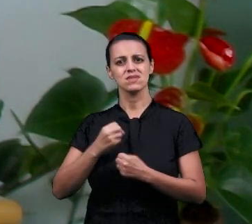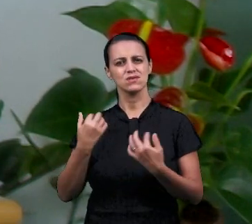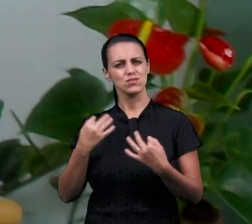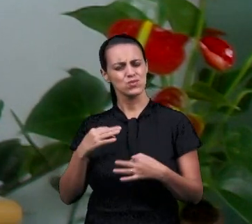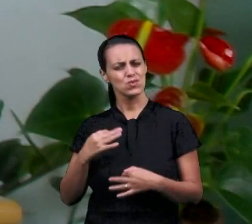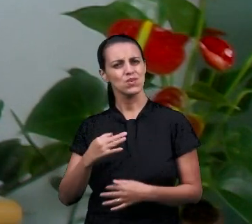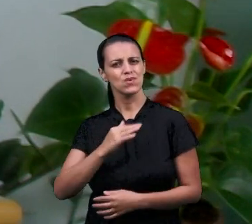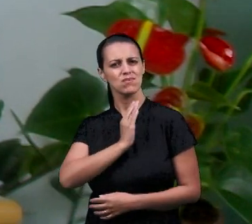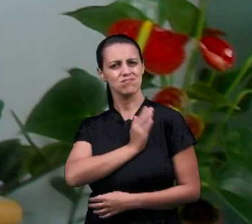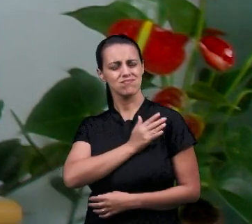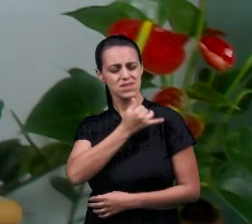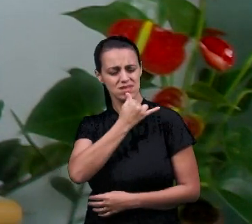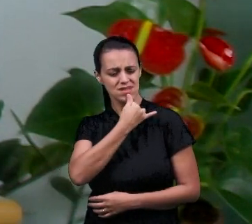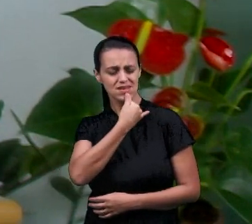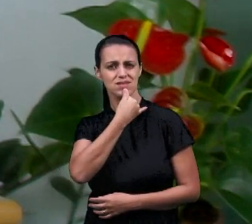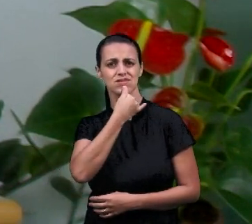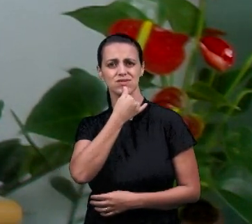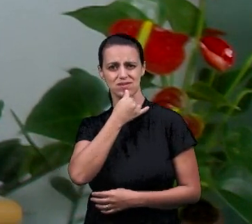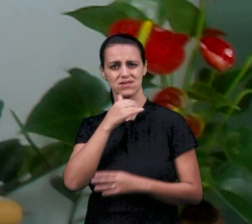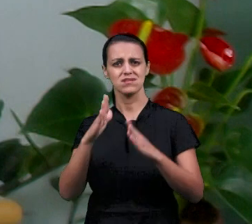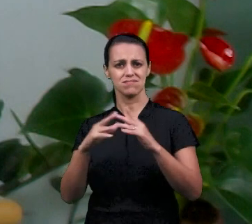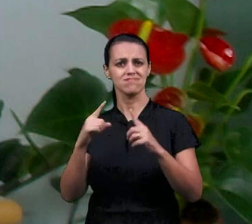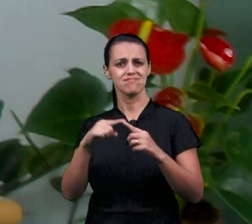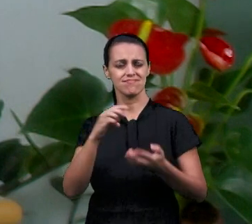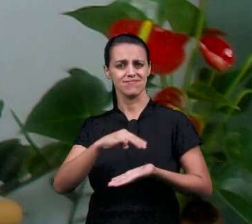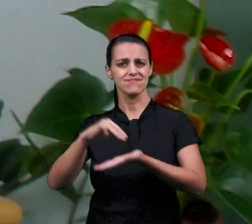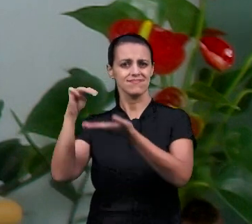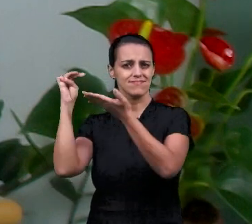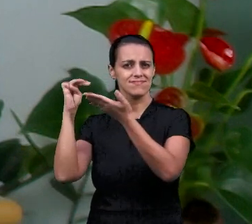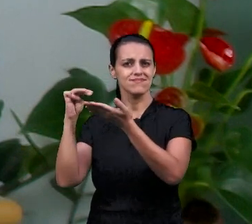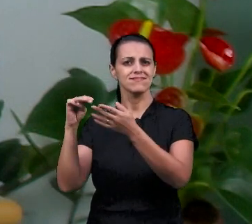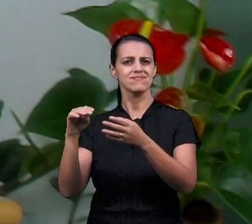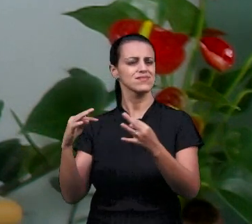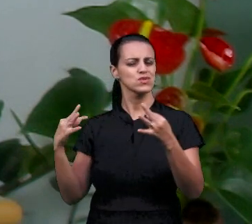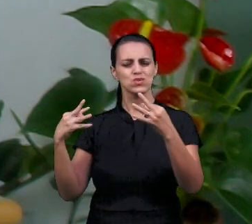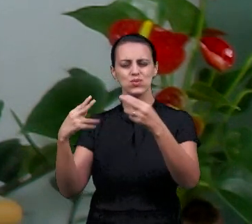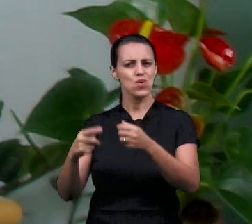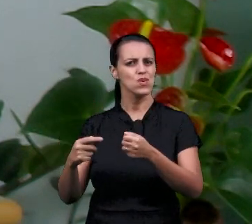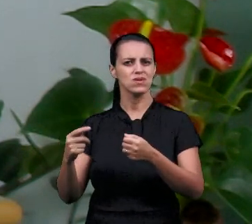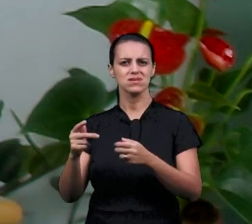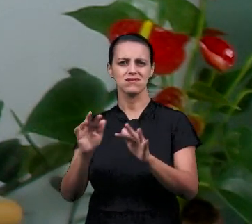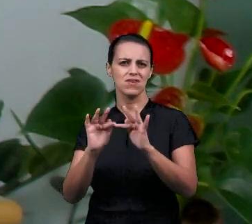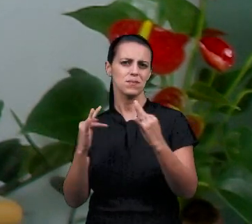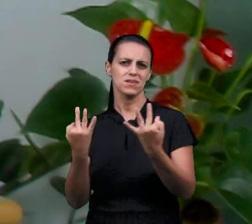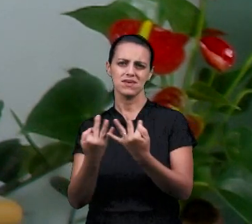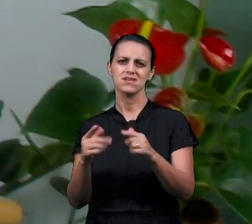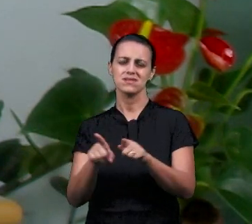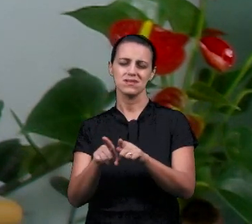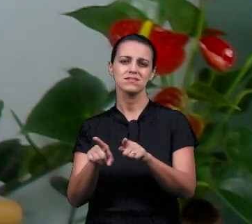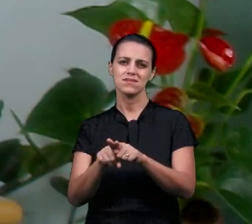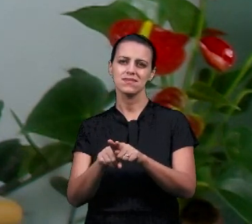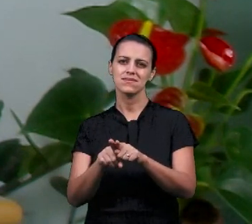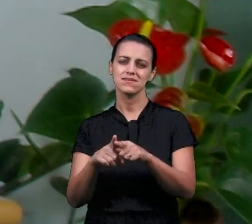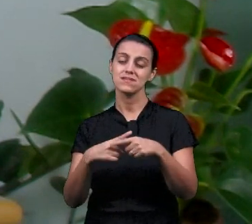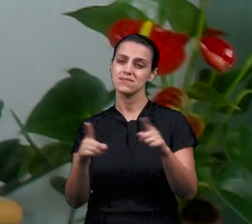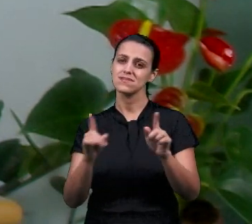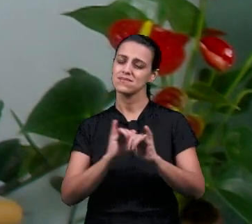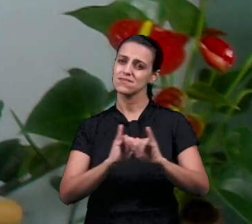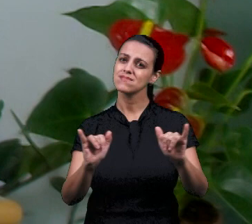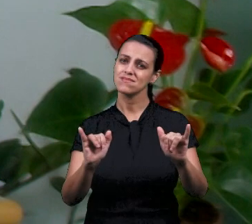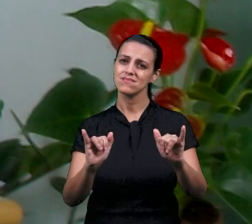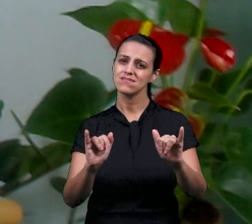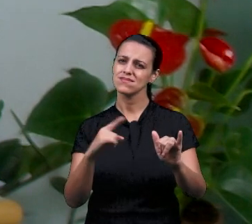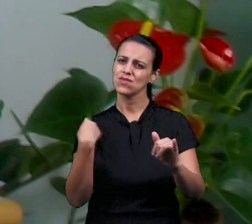Maranatha, pour les ouvriers, pour les pasteurs, les membres de l'Église, la famille. Mais nous voulons dire à nos frères et sœurs, nous sommes